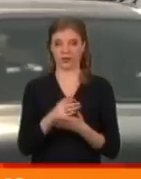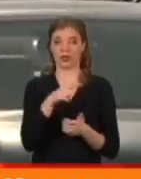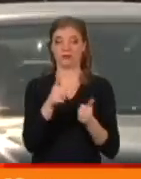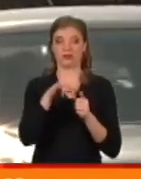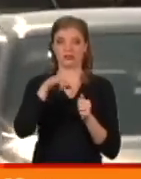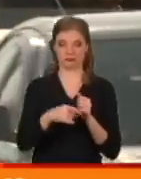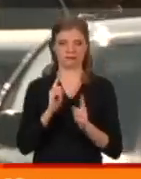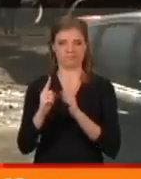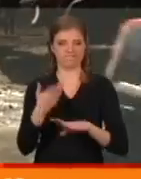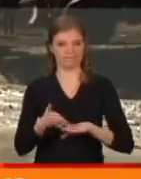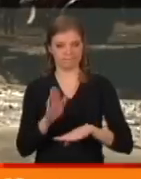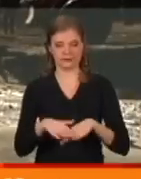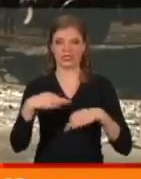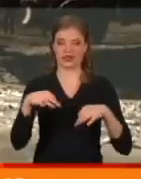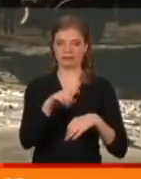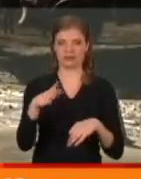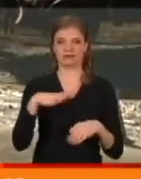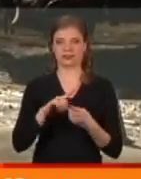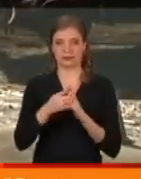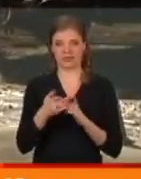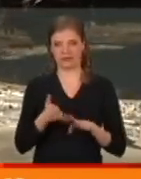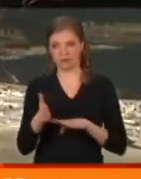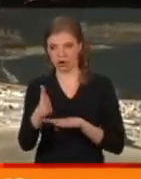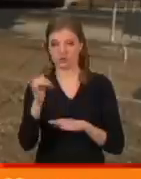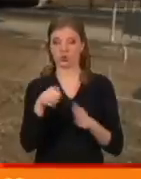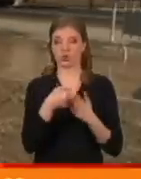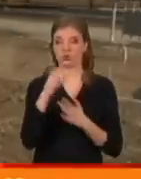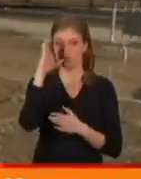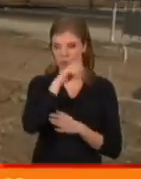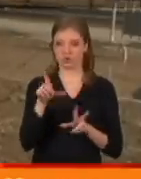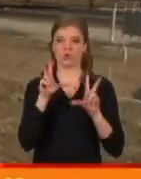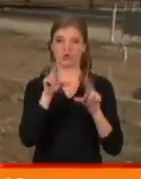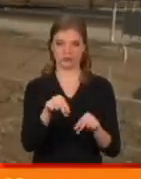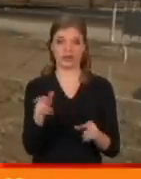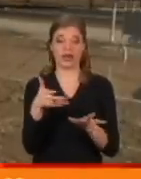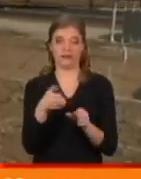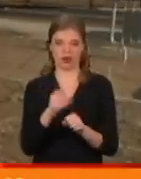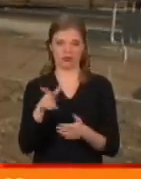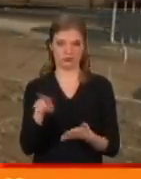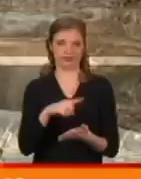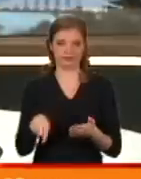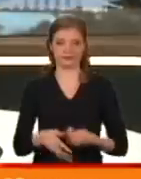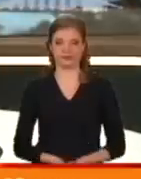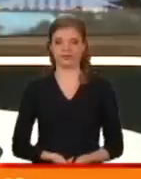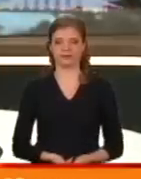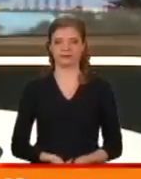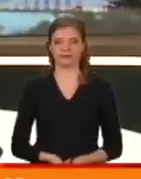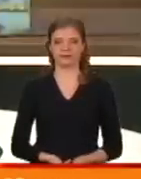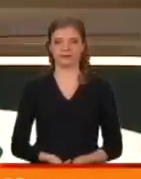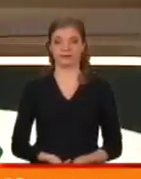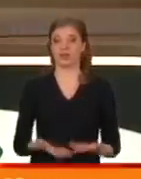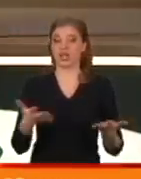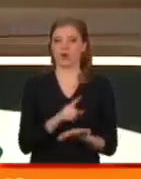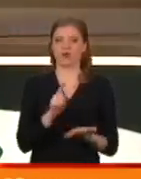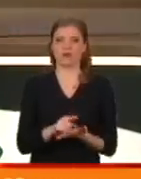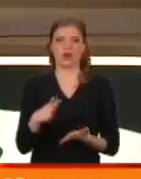урвища ускладнений, деякий міський транспорт навіть змінив свій маршрут, та до ночі комунальники обіцяють аварію ліквідувати. Якою